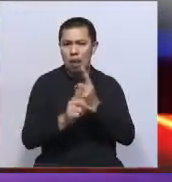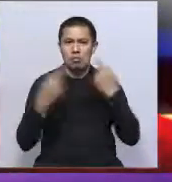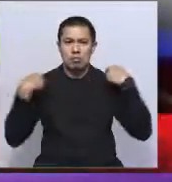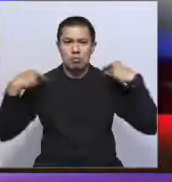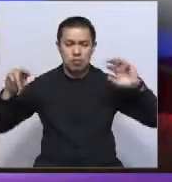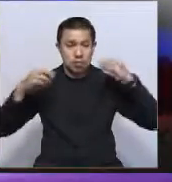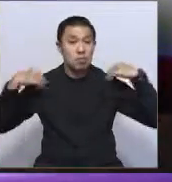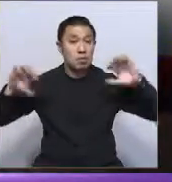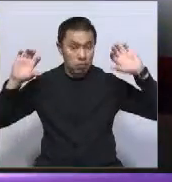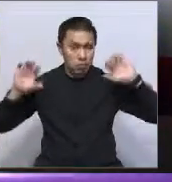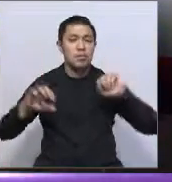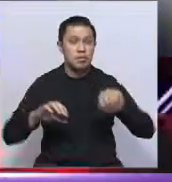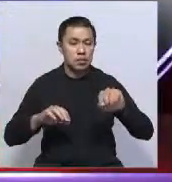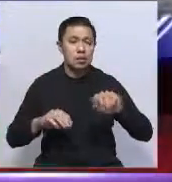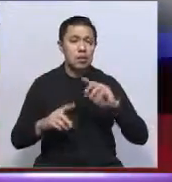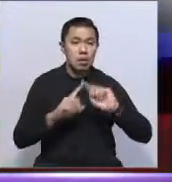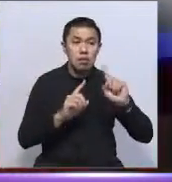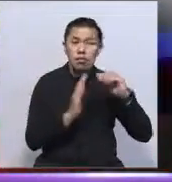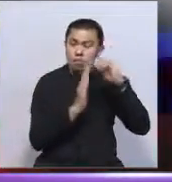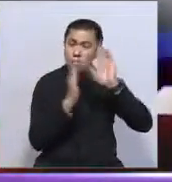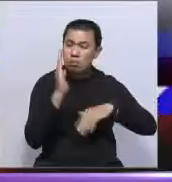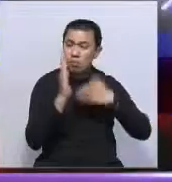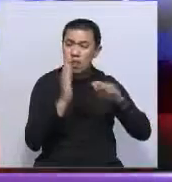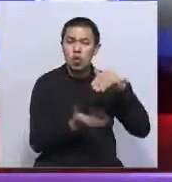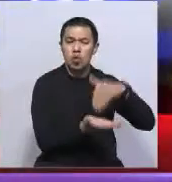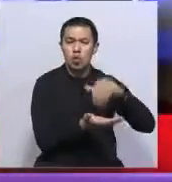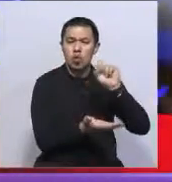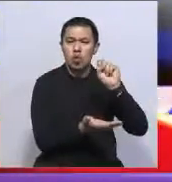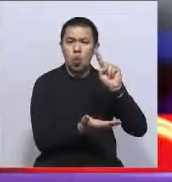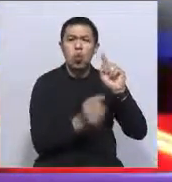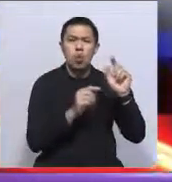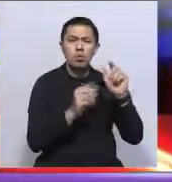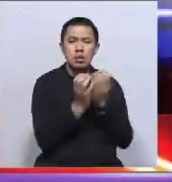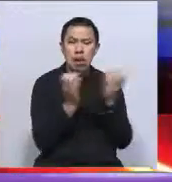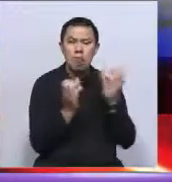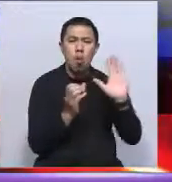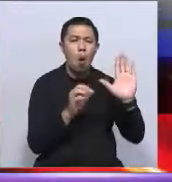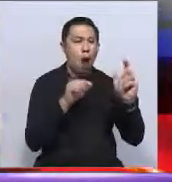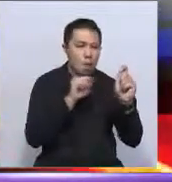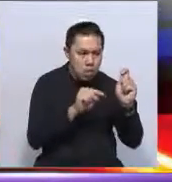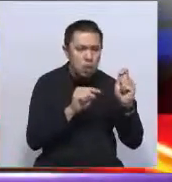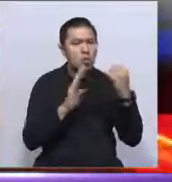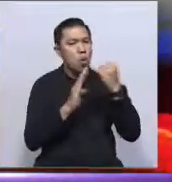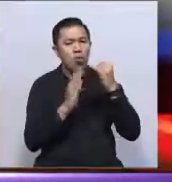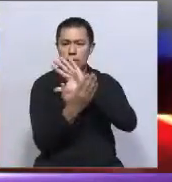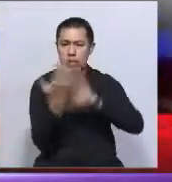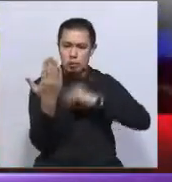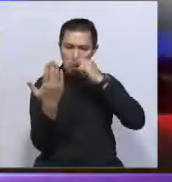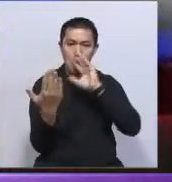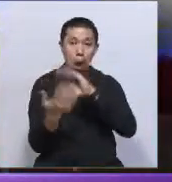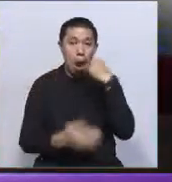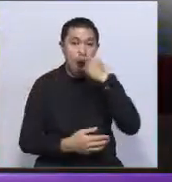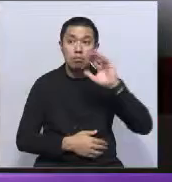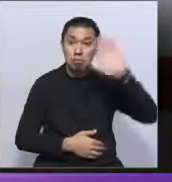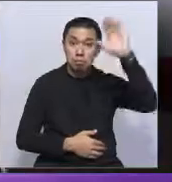ภูมิภาคจะเปิดรับฟังความคิดเห็นผ่านศูนย์ดำรงธรรมประจำอำเภอและจังหวัดทั่วประเทศโดยผู้ที่จะเข้าแสดงความ